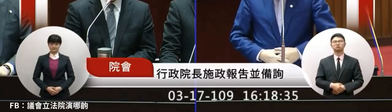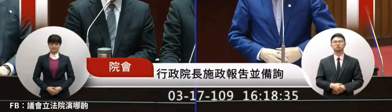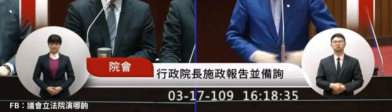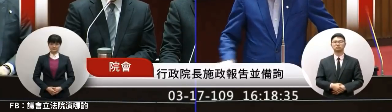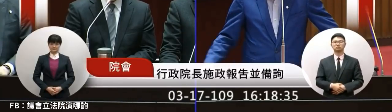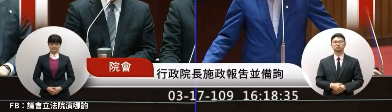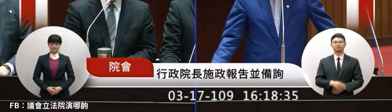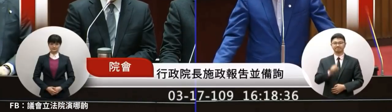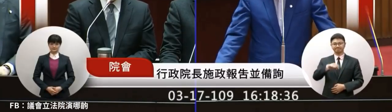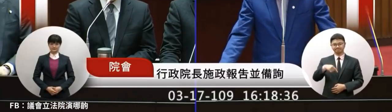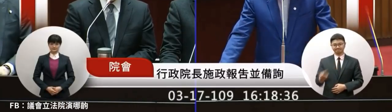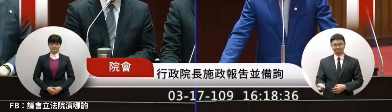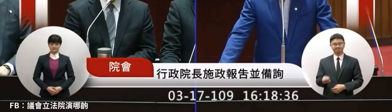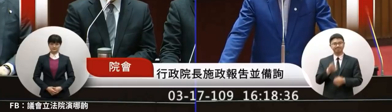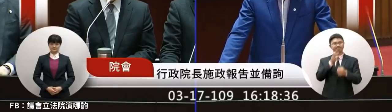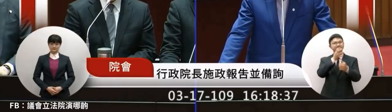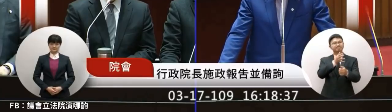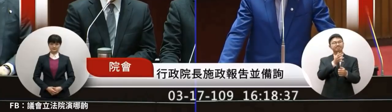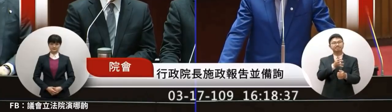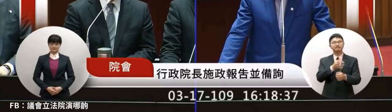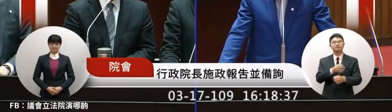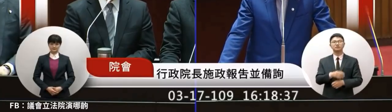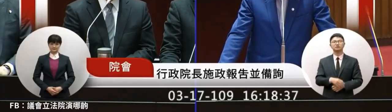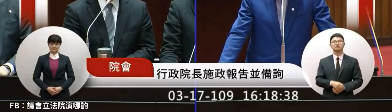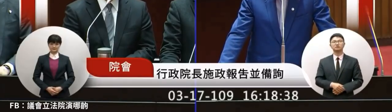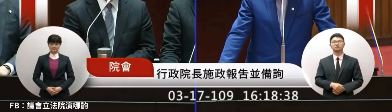我们下一个题目想请教一下哈，